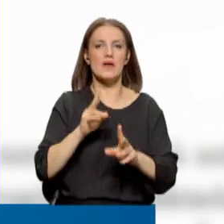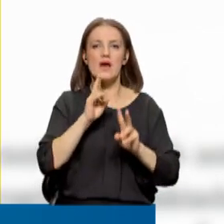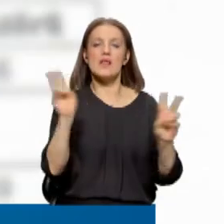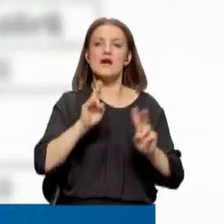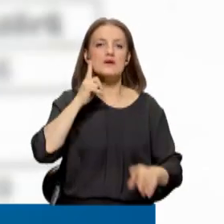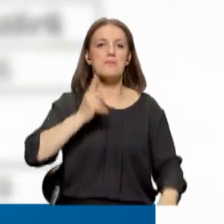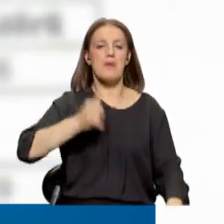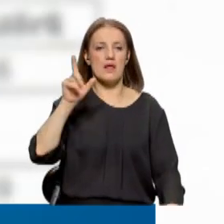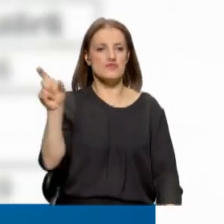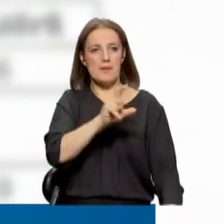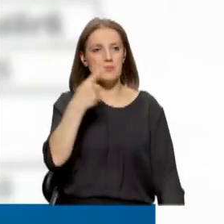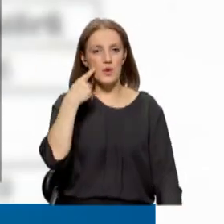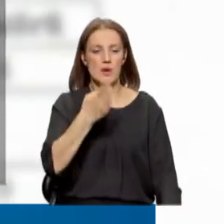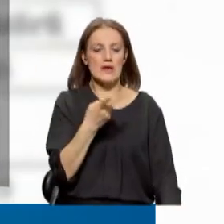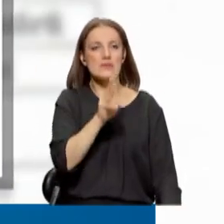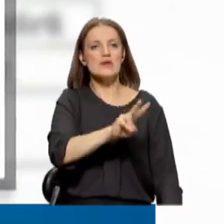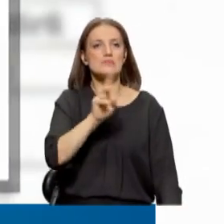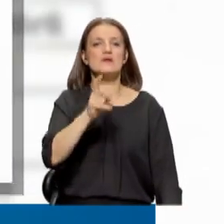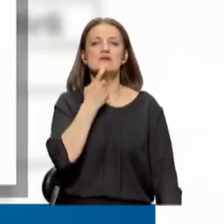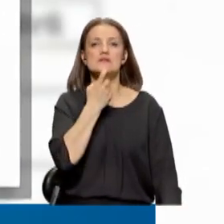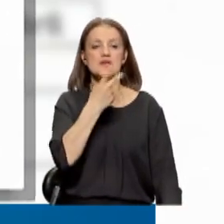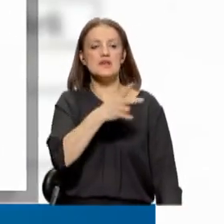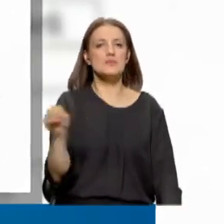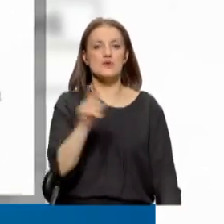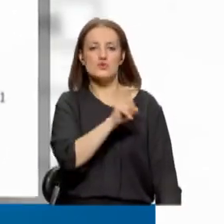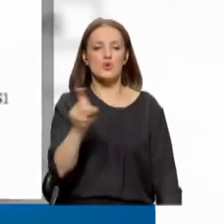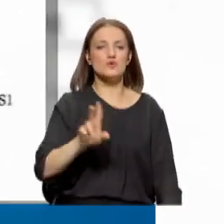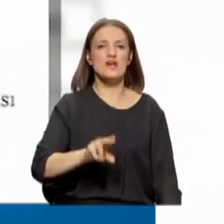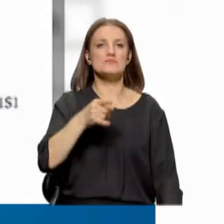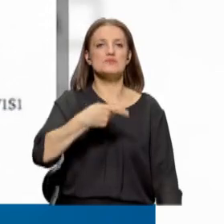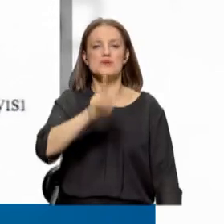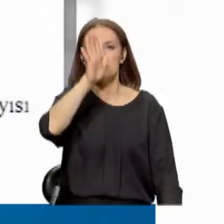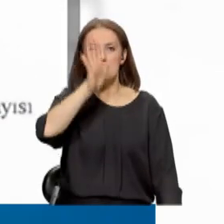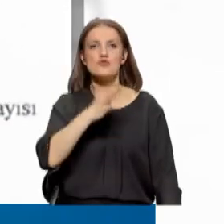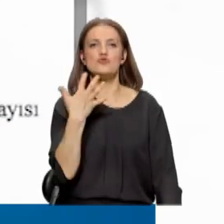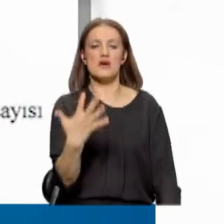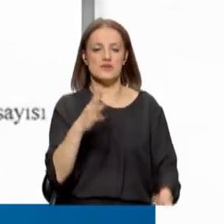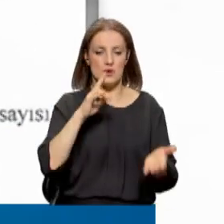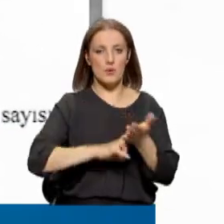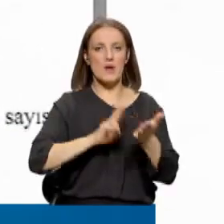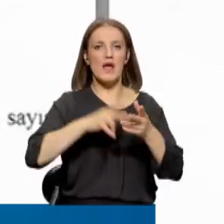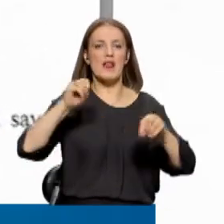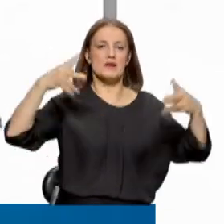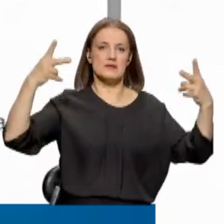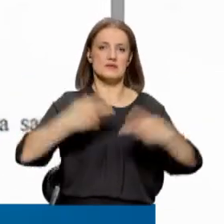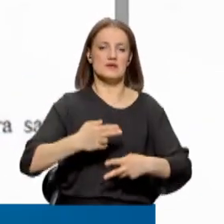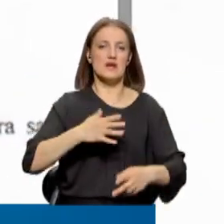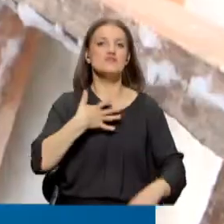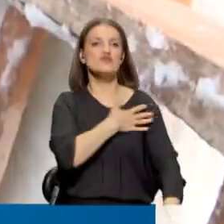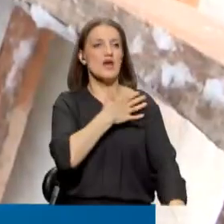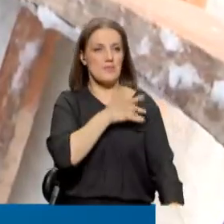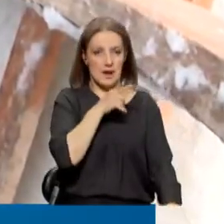Bakanlığı'nın cevabına göre 2021 yılında 2 milyon 970 bin 505 abonenin elektriği kesildi.